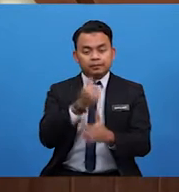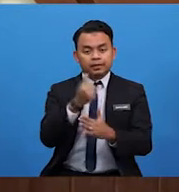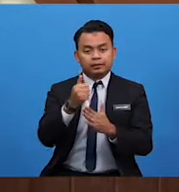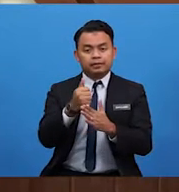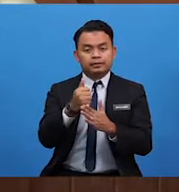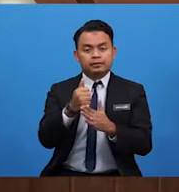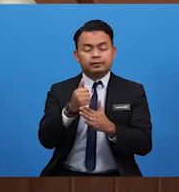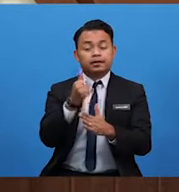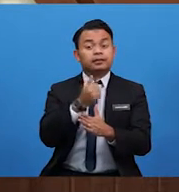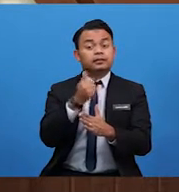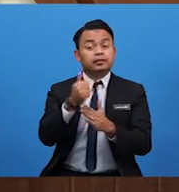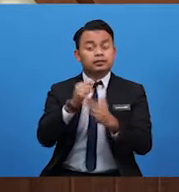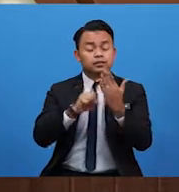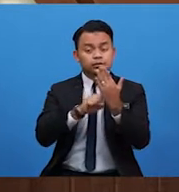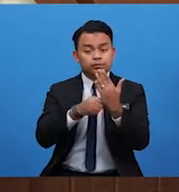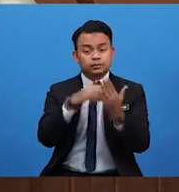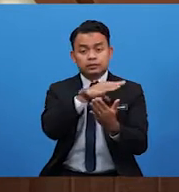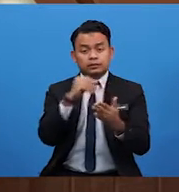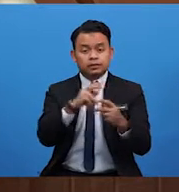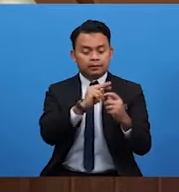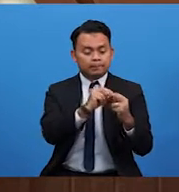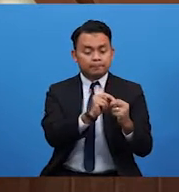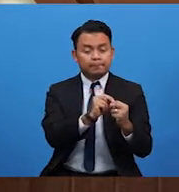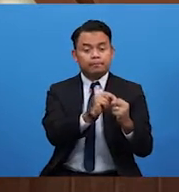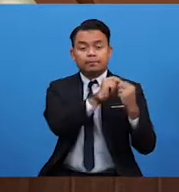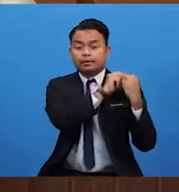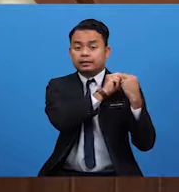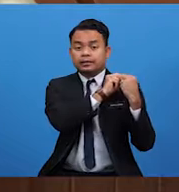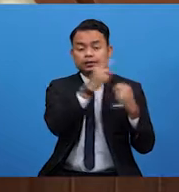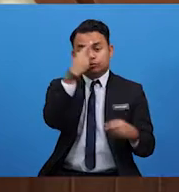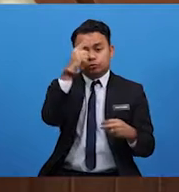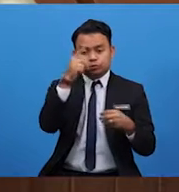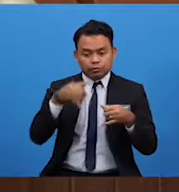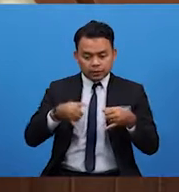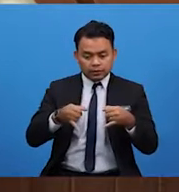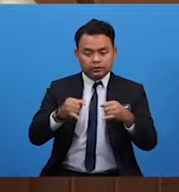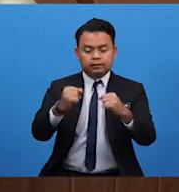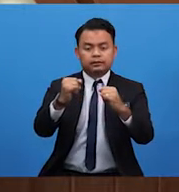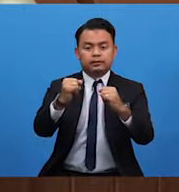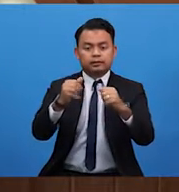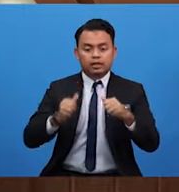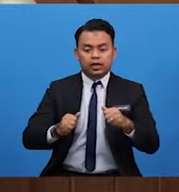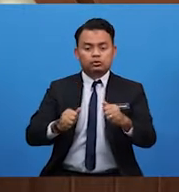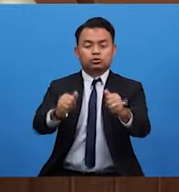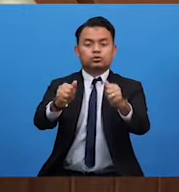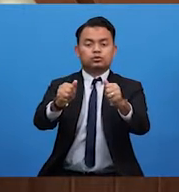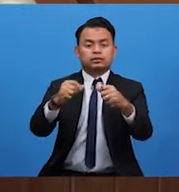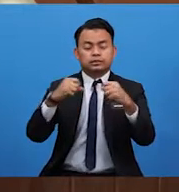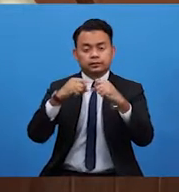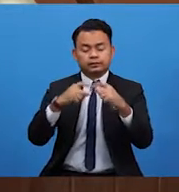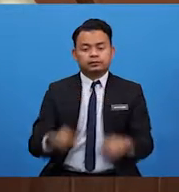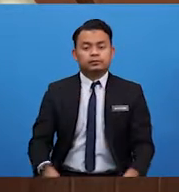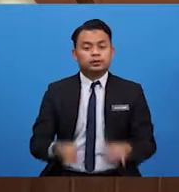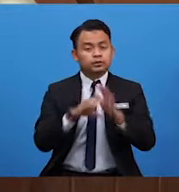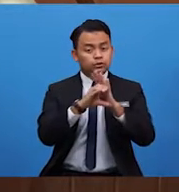dan beban bagi mengalirkan arus elektrik. Contohnya, anda ada sumber